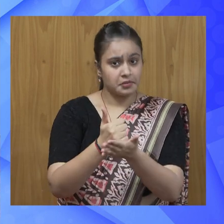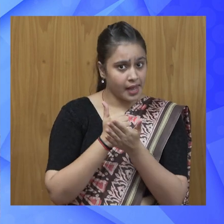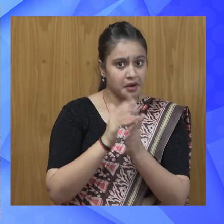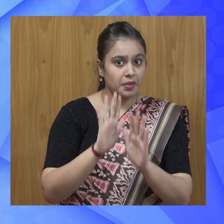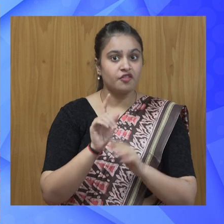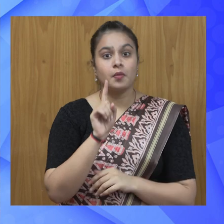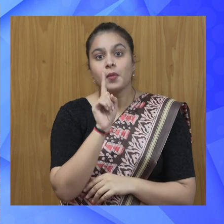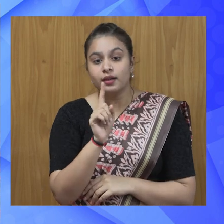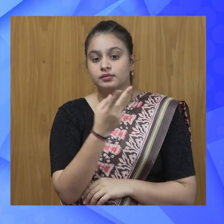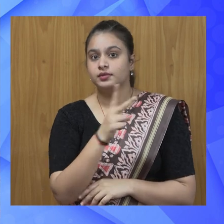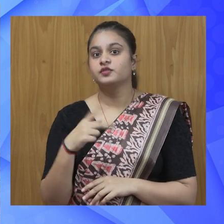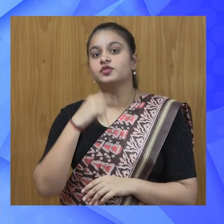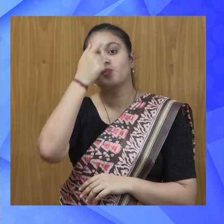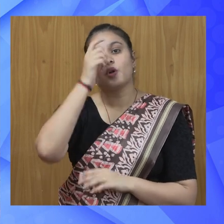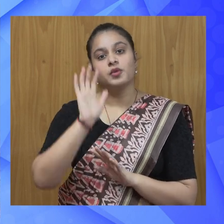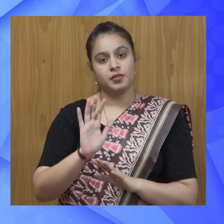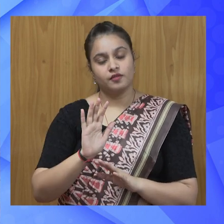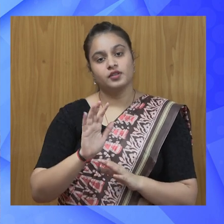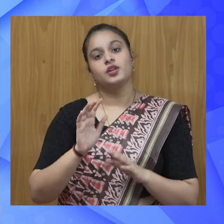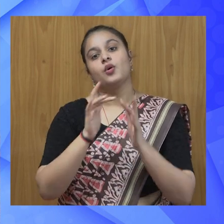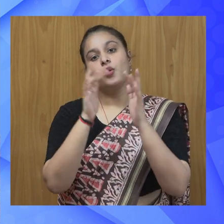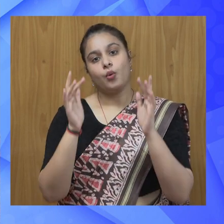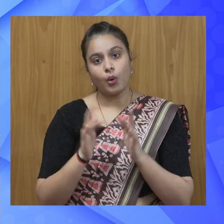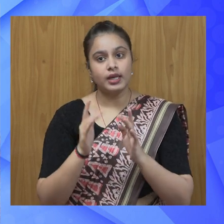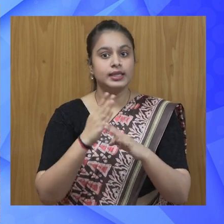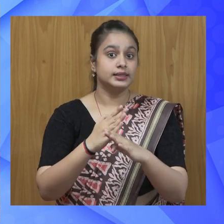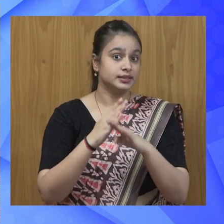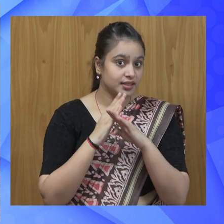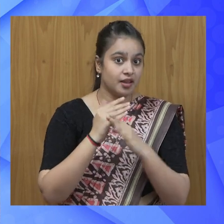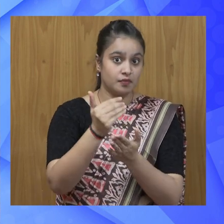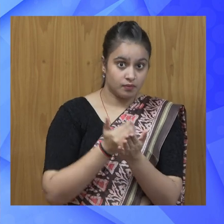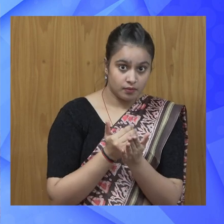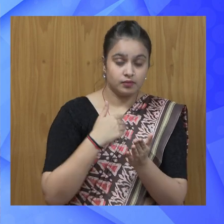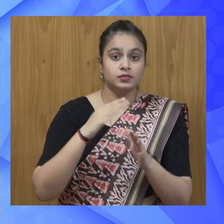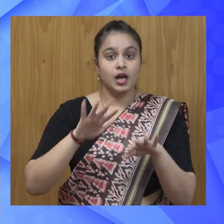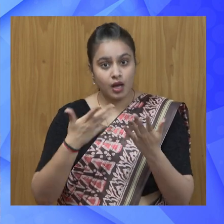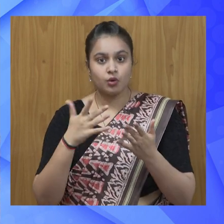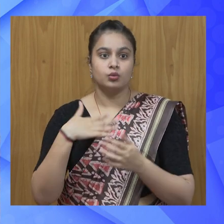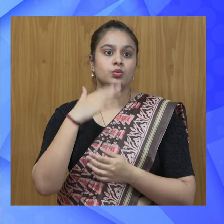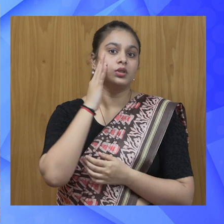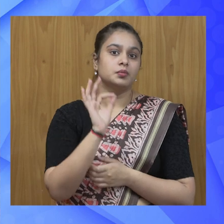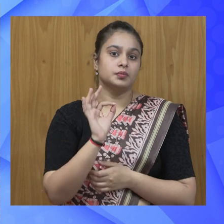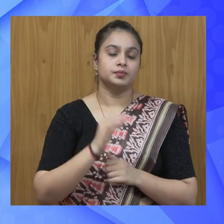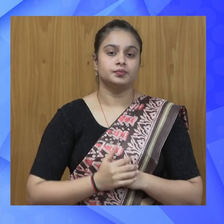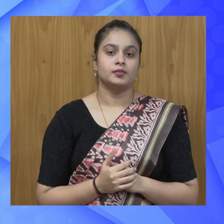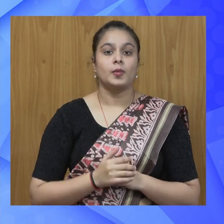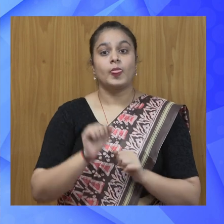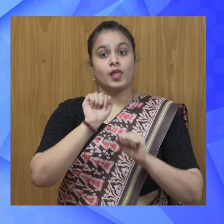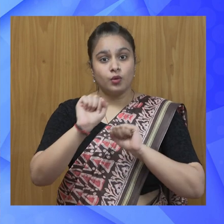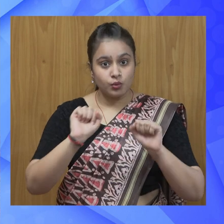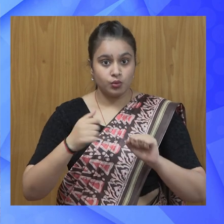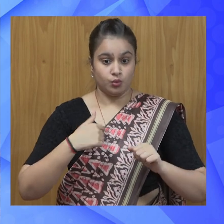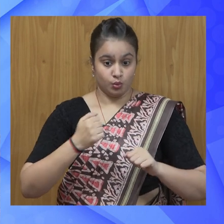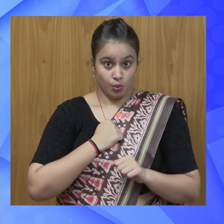लेकिन इसके साथ कई खतरे भी जुड़े हैं. ऑनलाइन सुरक्षित रहने का तरीका समझना बहुत जरूरी है. इसका मतलब है कि अपनी निजी